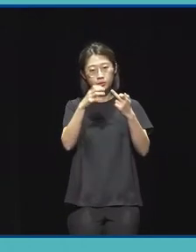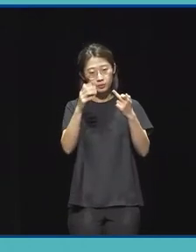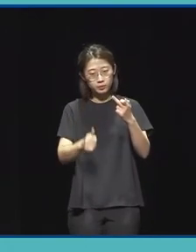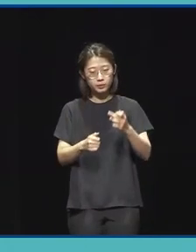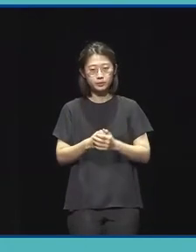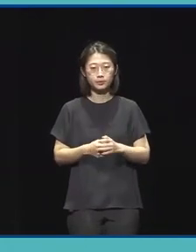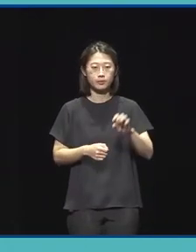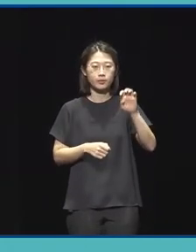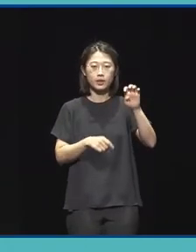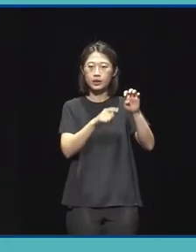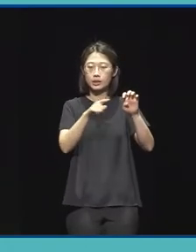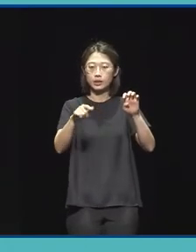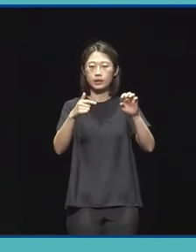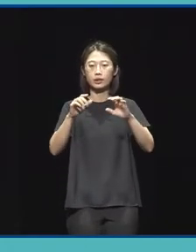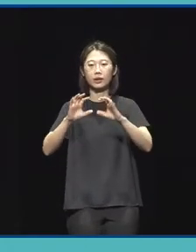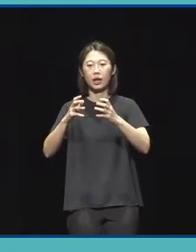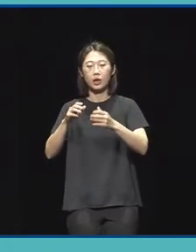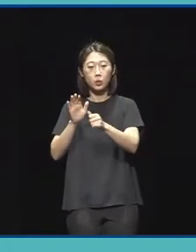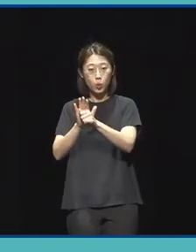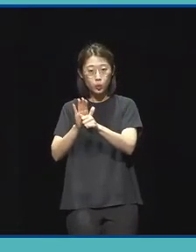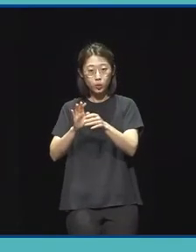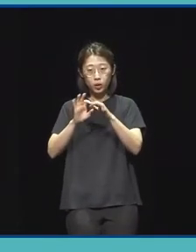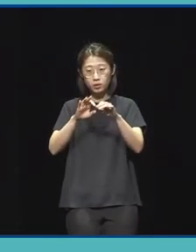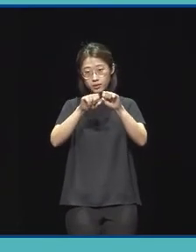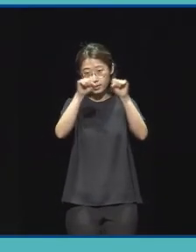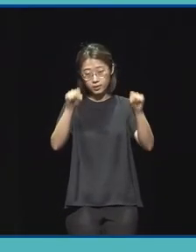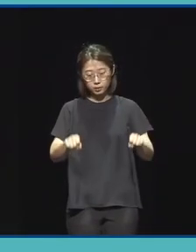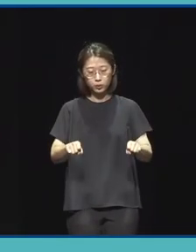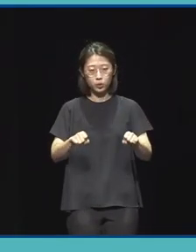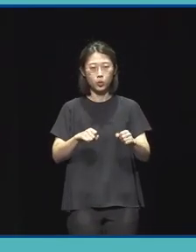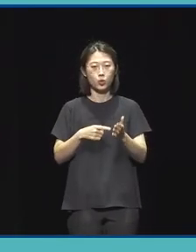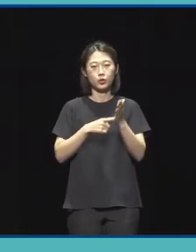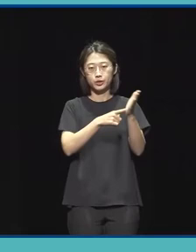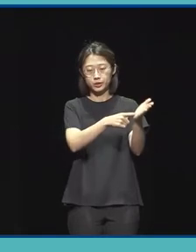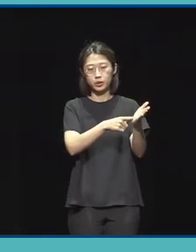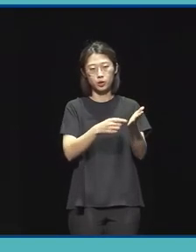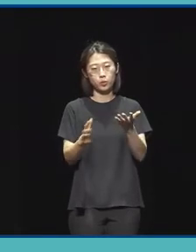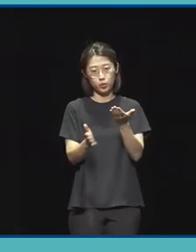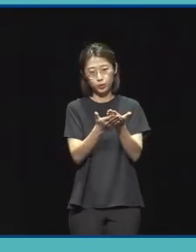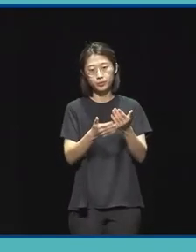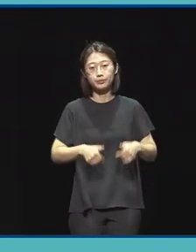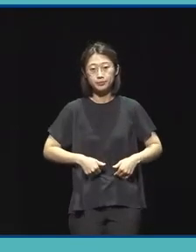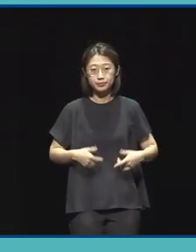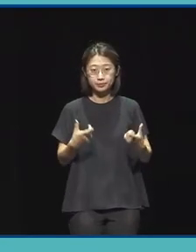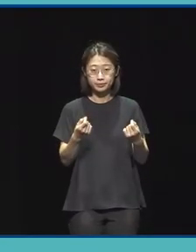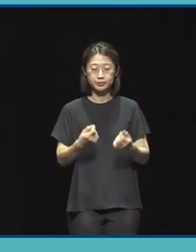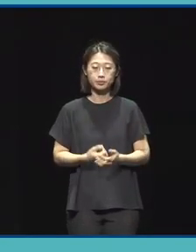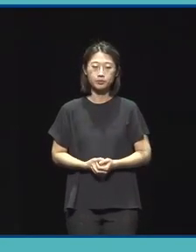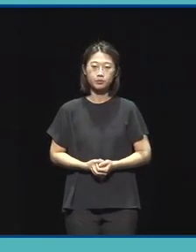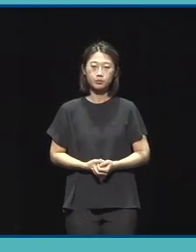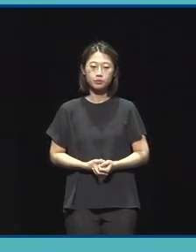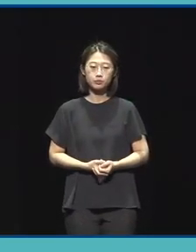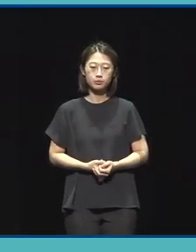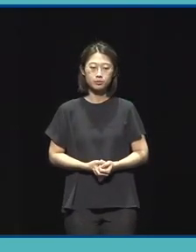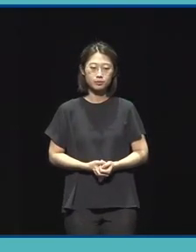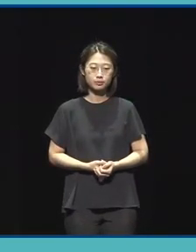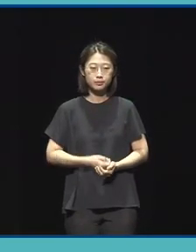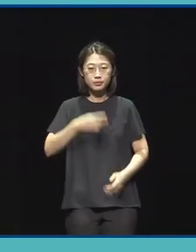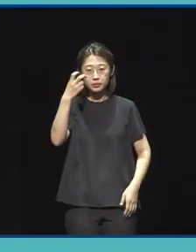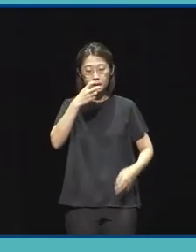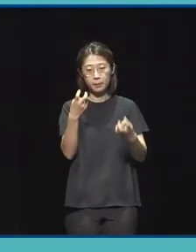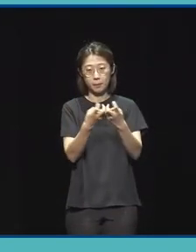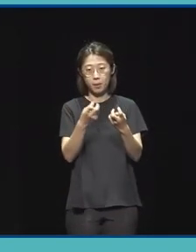실적 보고 성과 정산 그리고 성과 평가까지 저희가 완료를 할 예정입니다 지원심의 부분 말씀드리겠습니다